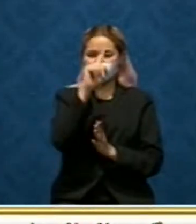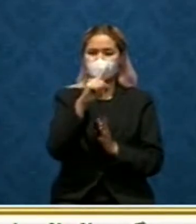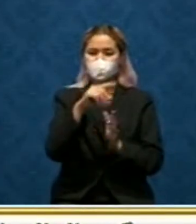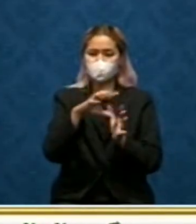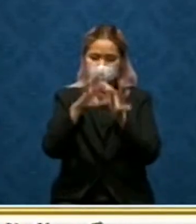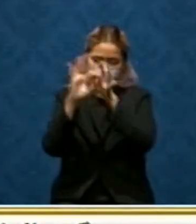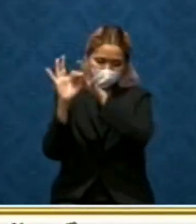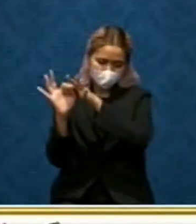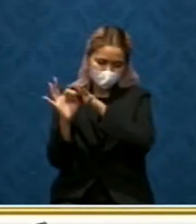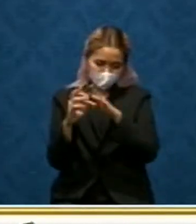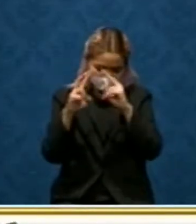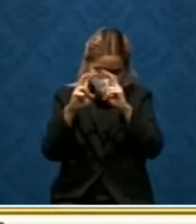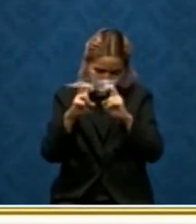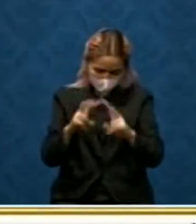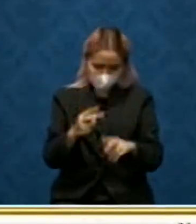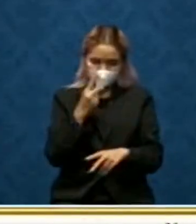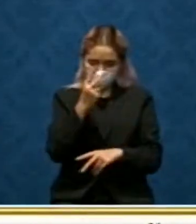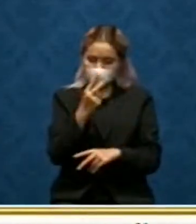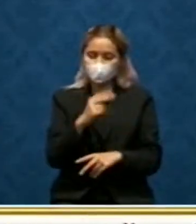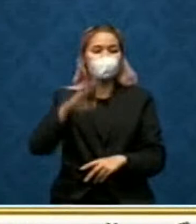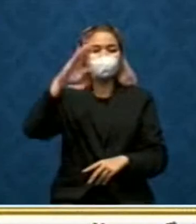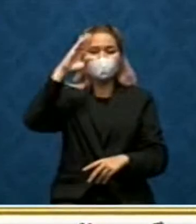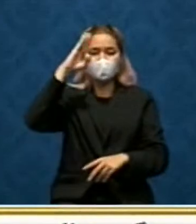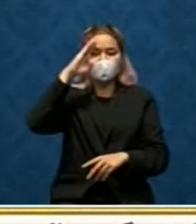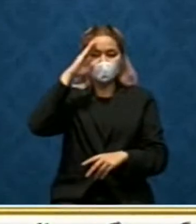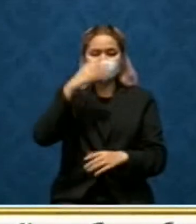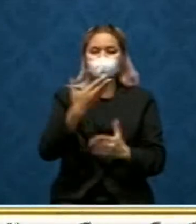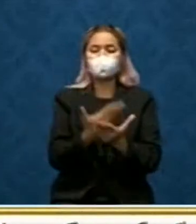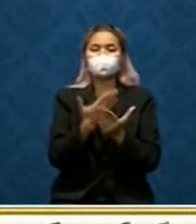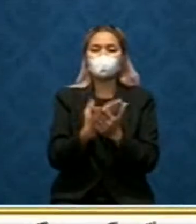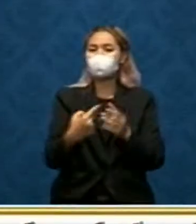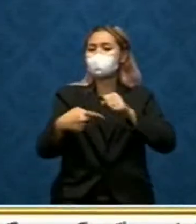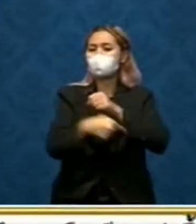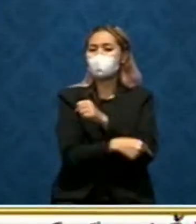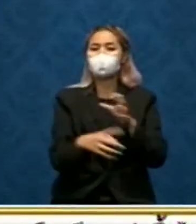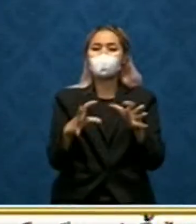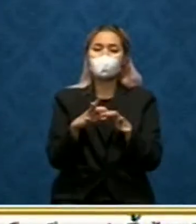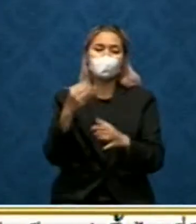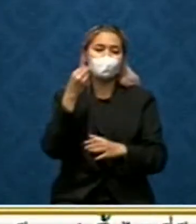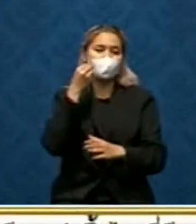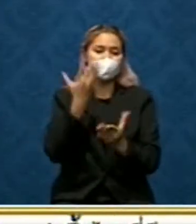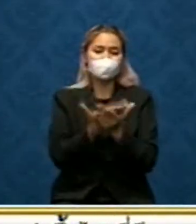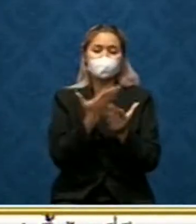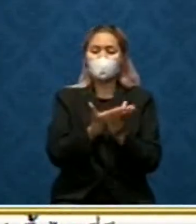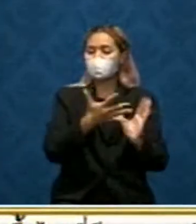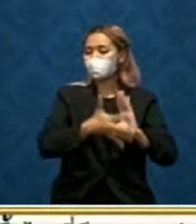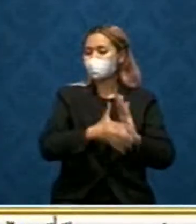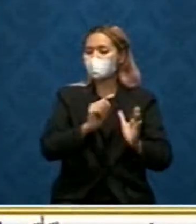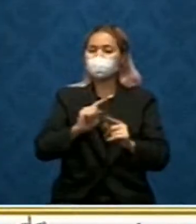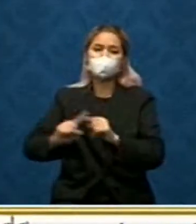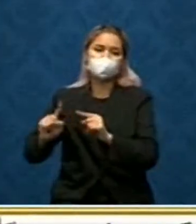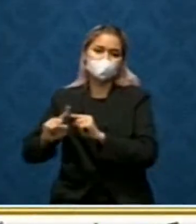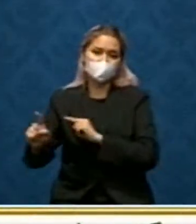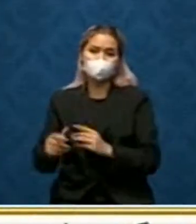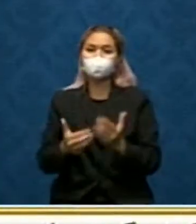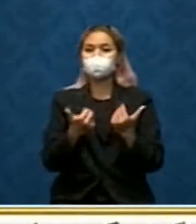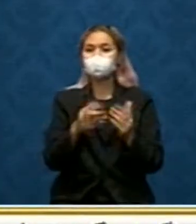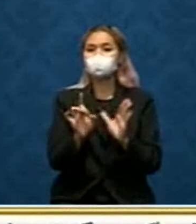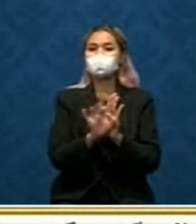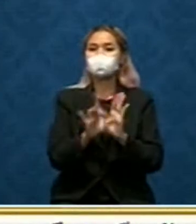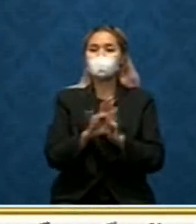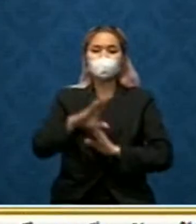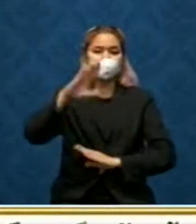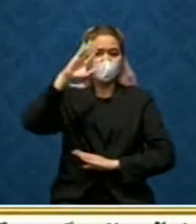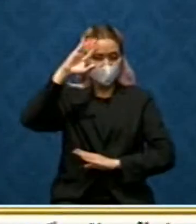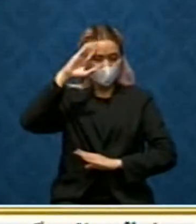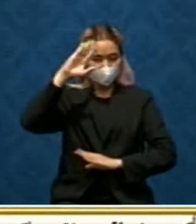ลิตกนที่ของทับซืบางเปิ่นเธอเบิ์กหนานี่นั่นธนาคาร สุท้ายได้ต่หาน